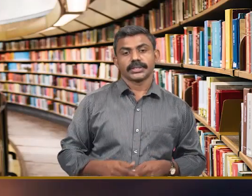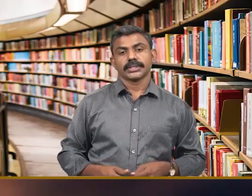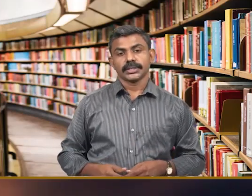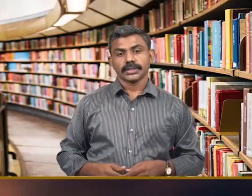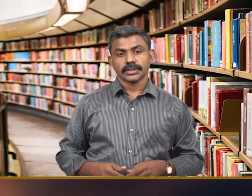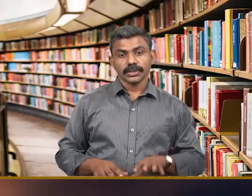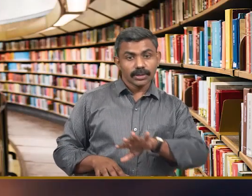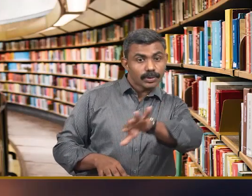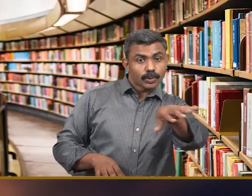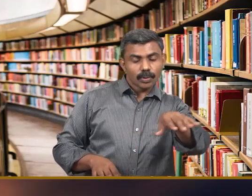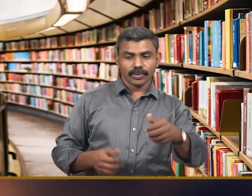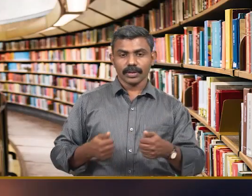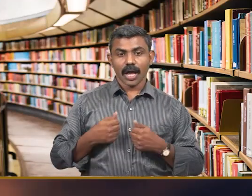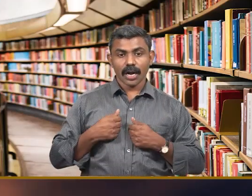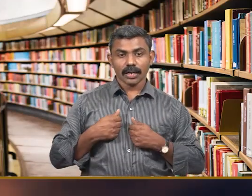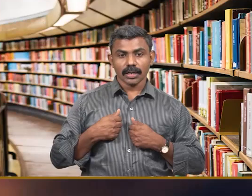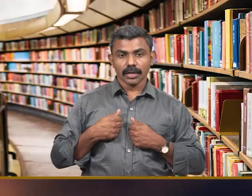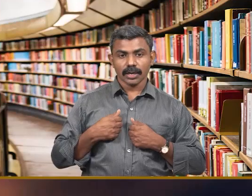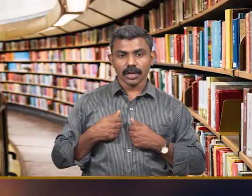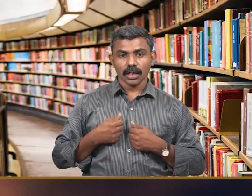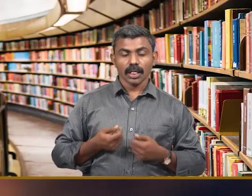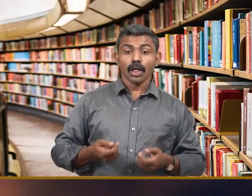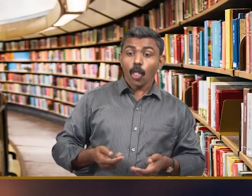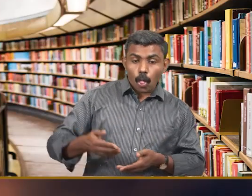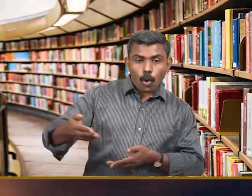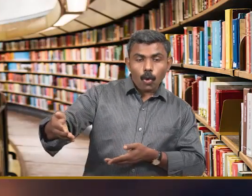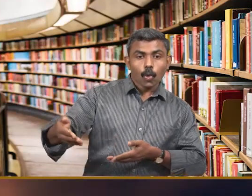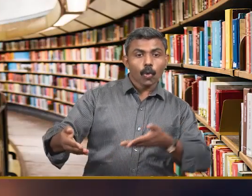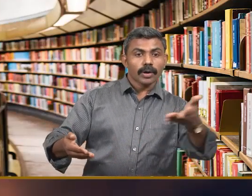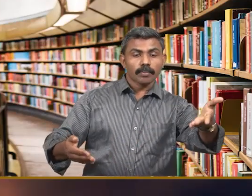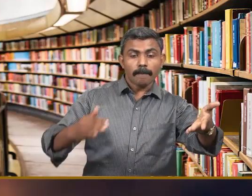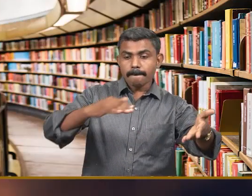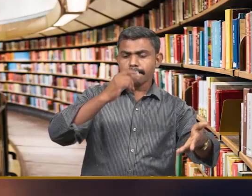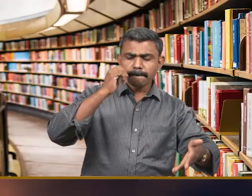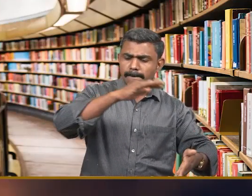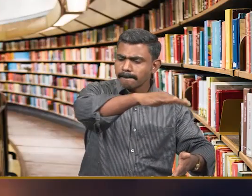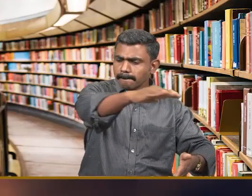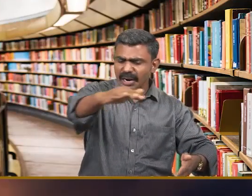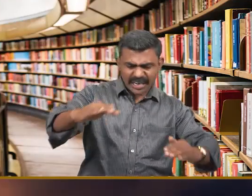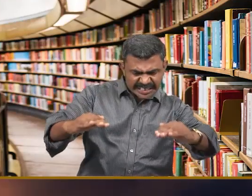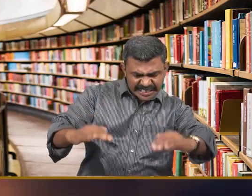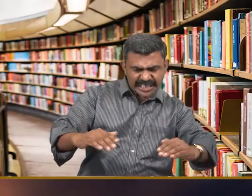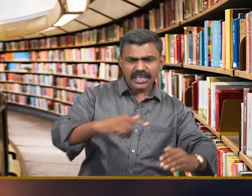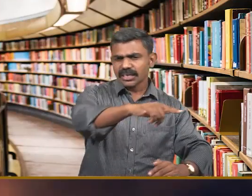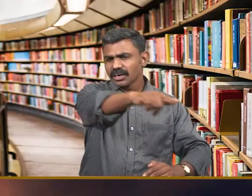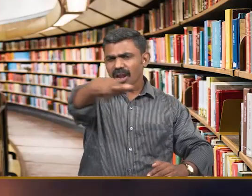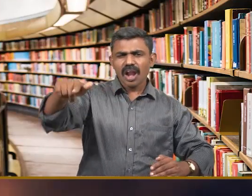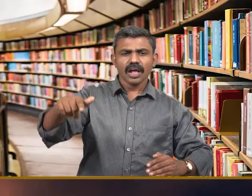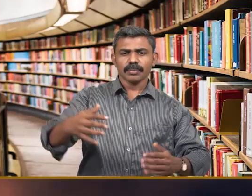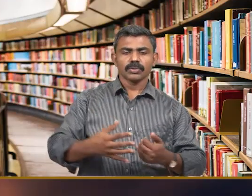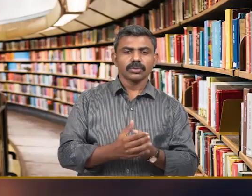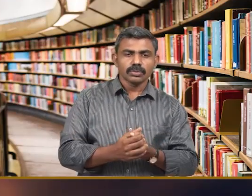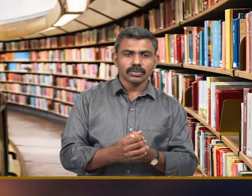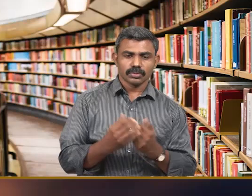அதாவது இவ்வளோ பேர் சப்போர்ட் பண்ணுறாங்க அவருக்கு, யார் யார் பண்ணுறாங்க, அங்கே இருக்கக்கூடிய தொழில்வீரர்கள், நடுத்தர மக்கள்கள், இளைஞர்கள், இவ்வளோ எல்லாருமே